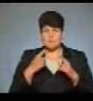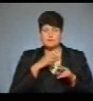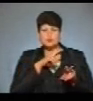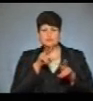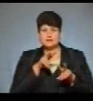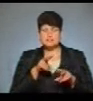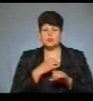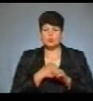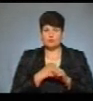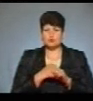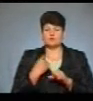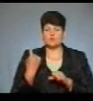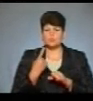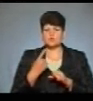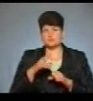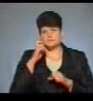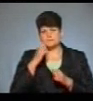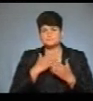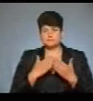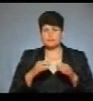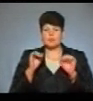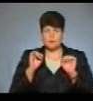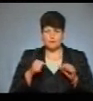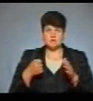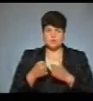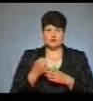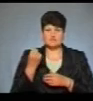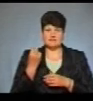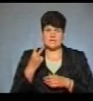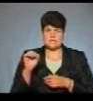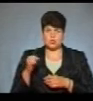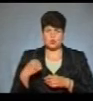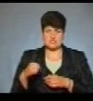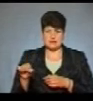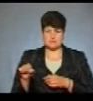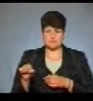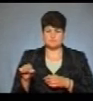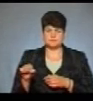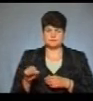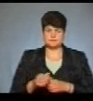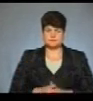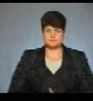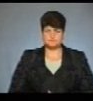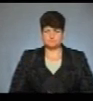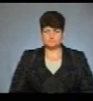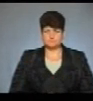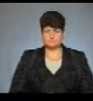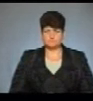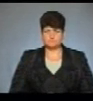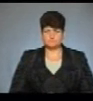живописні роботи художниці в обласному краєзнавчому музеї можна до 12 серпня. Марія Котенко, Василь Панчук.